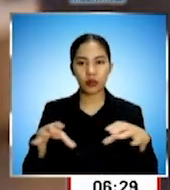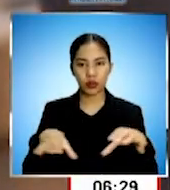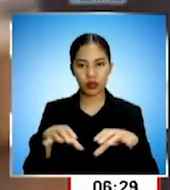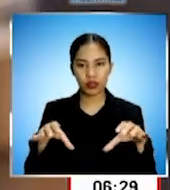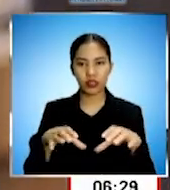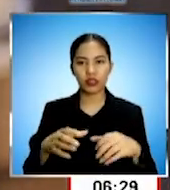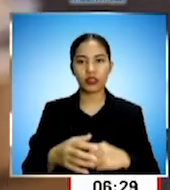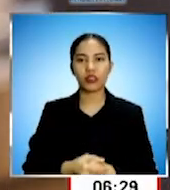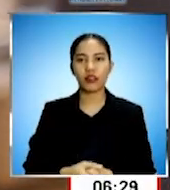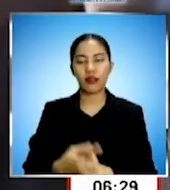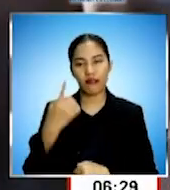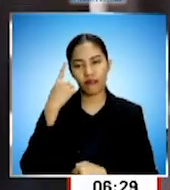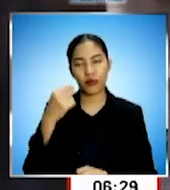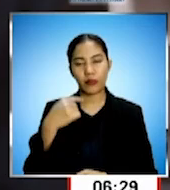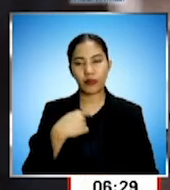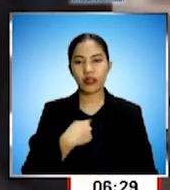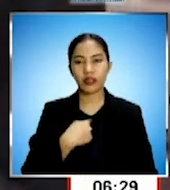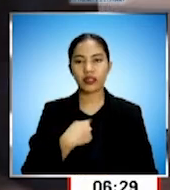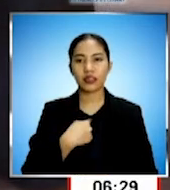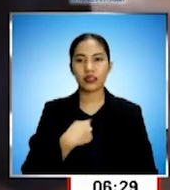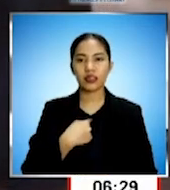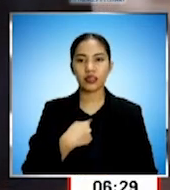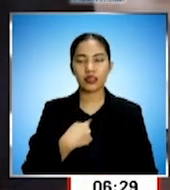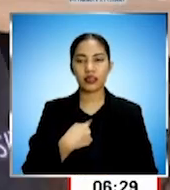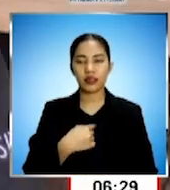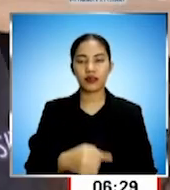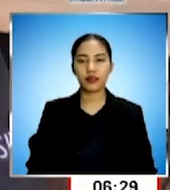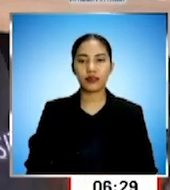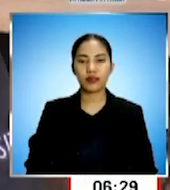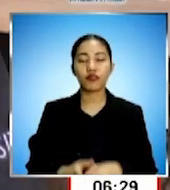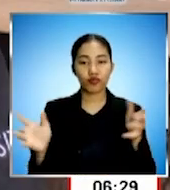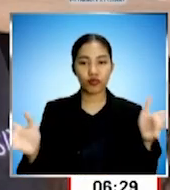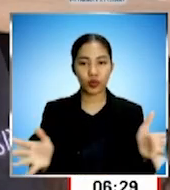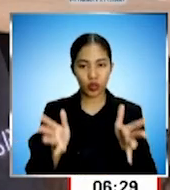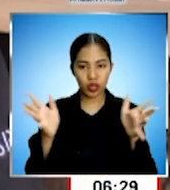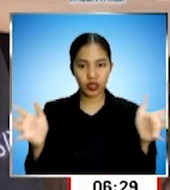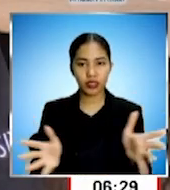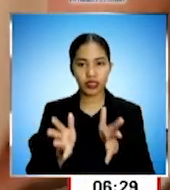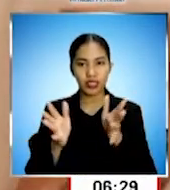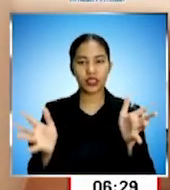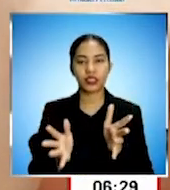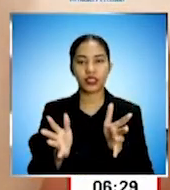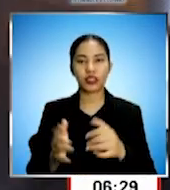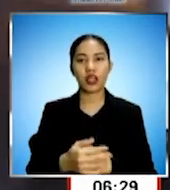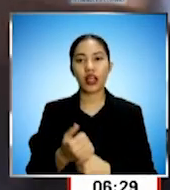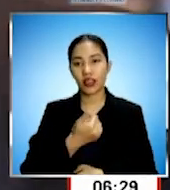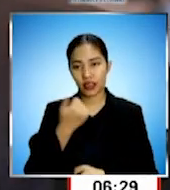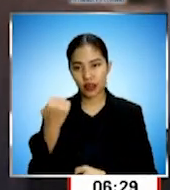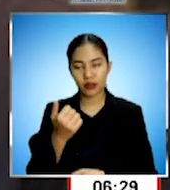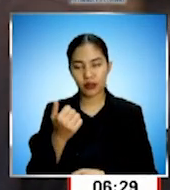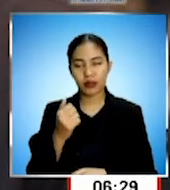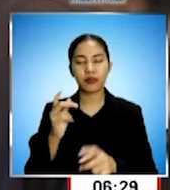akin, para maikayat ko pa yung kapwa ko may kapansanan.